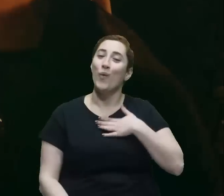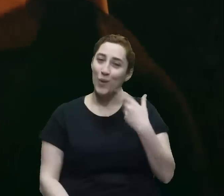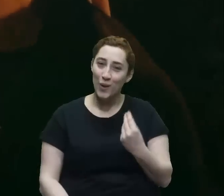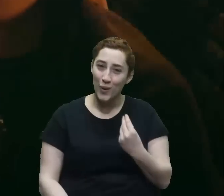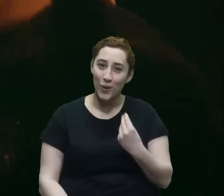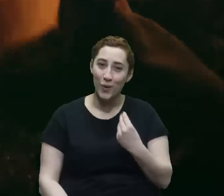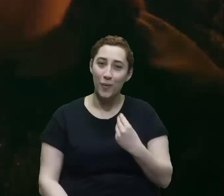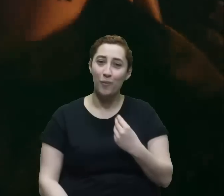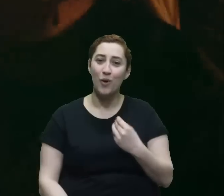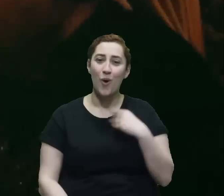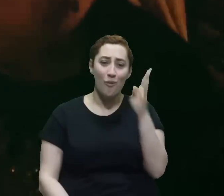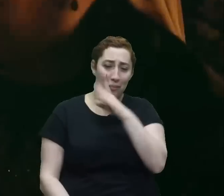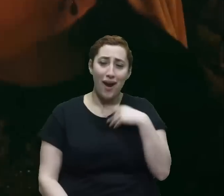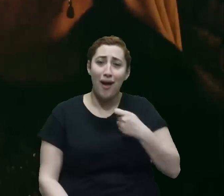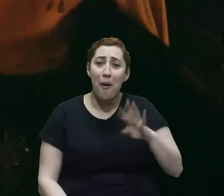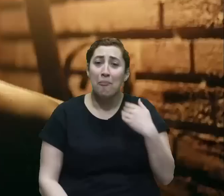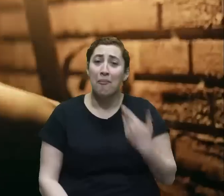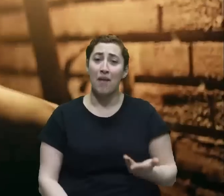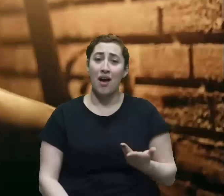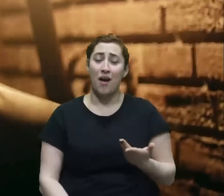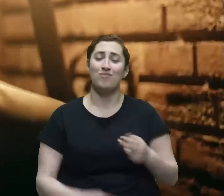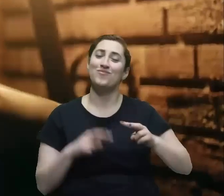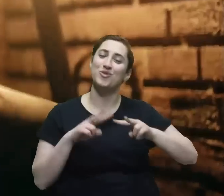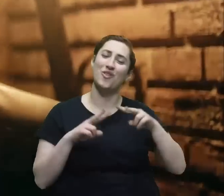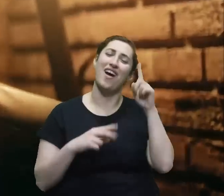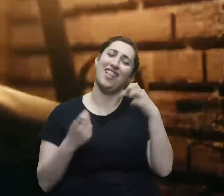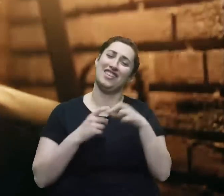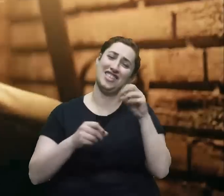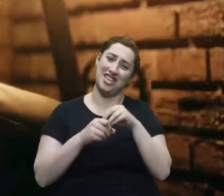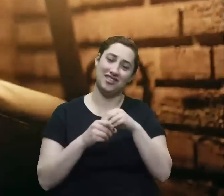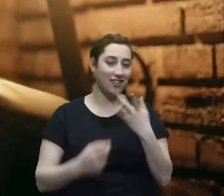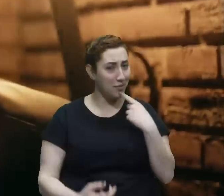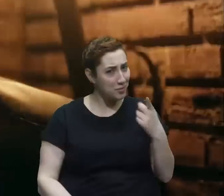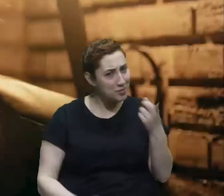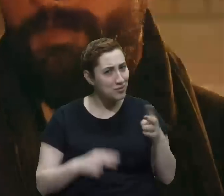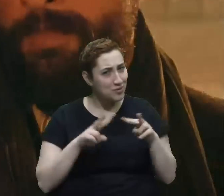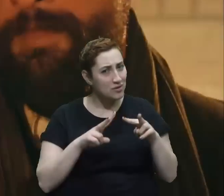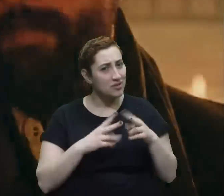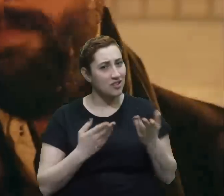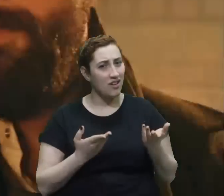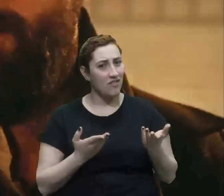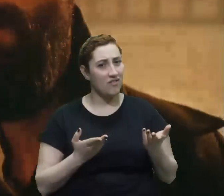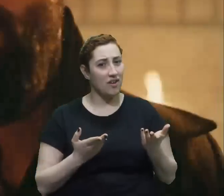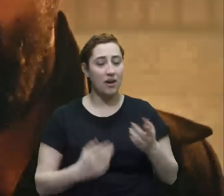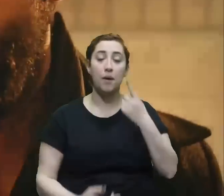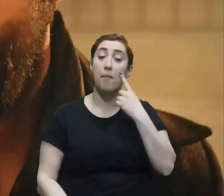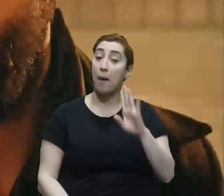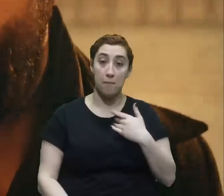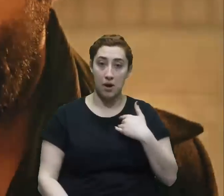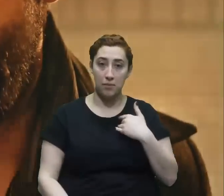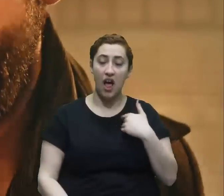Oğlum! Muhbirli kim ben ki? Mustafa Allah rızası için. Ne diyorsun sen Mustafa'm? Bakma